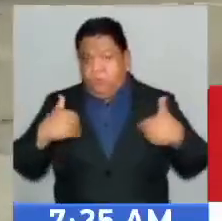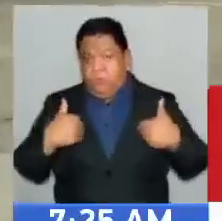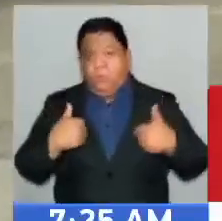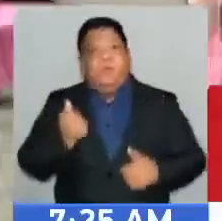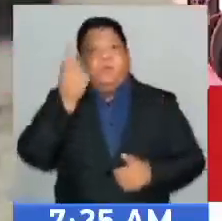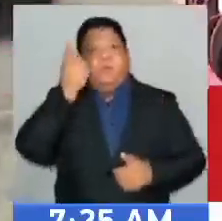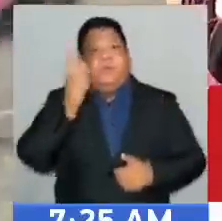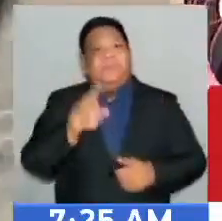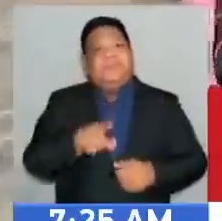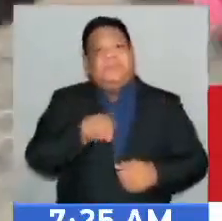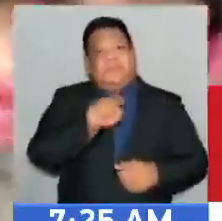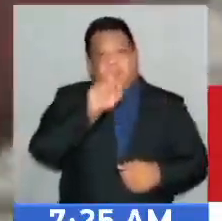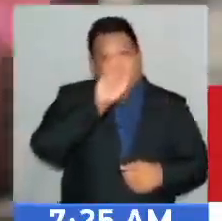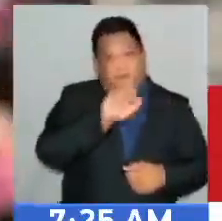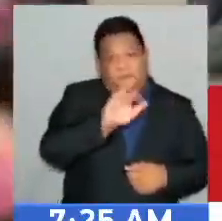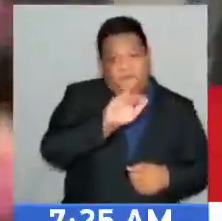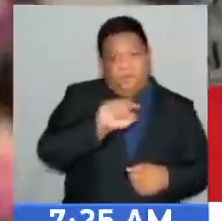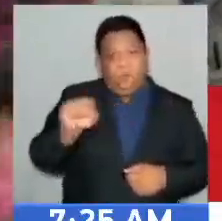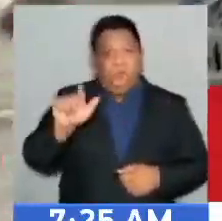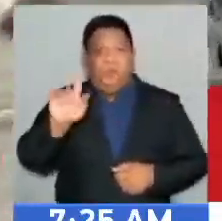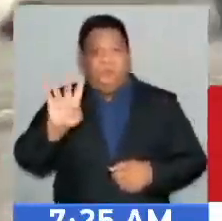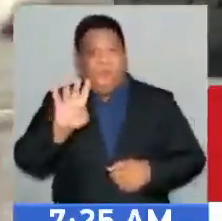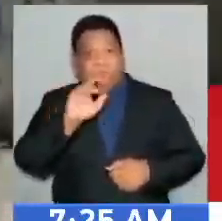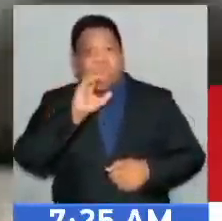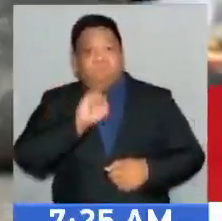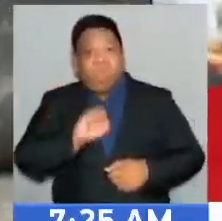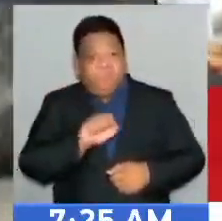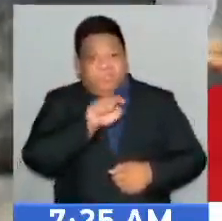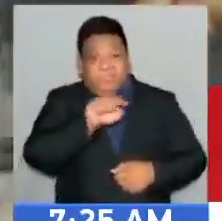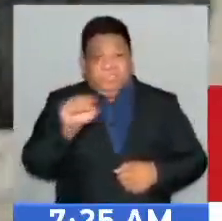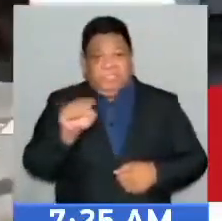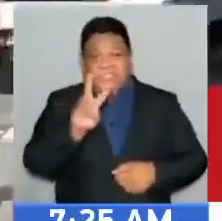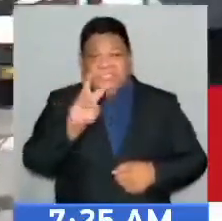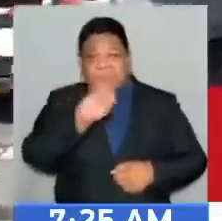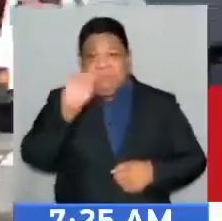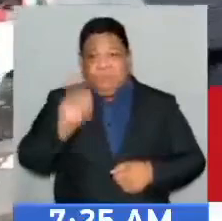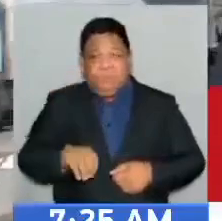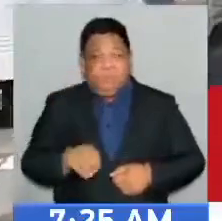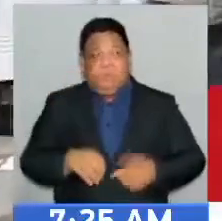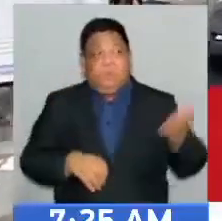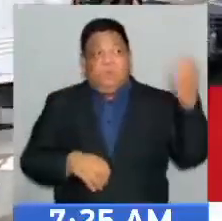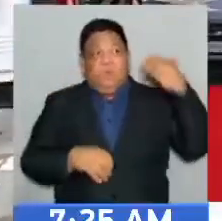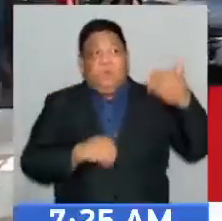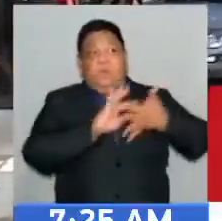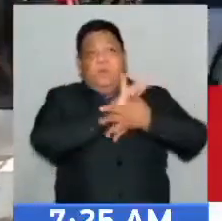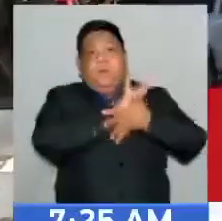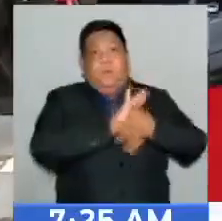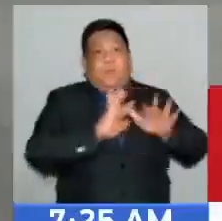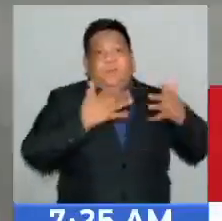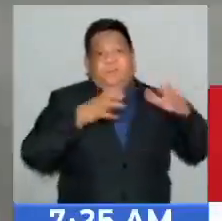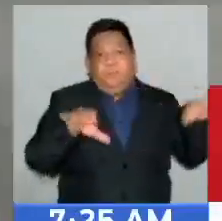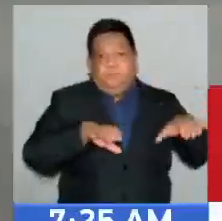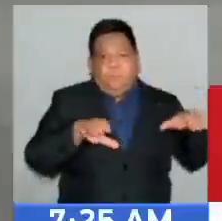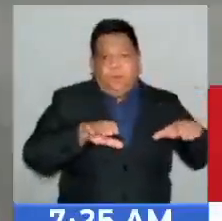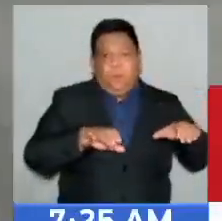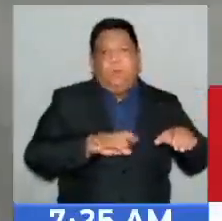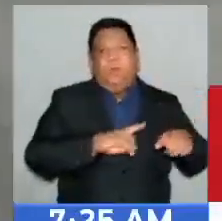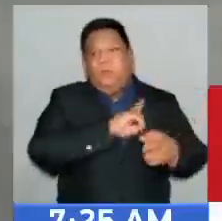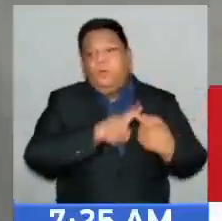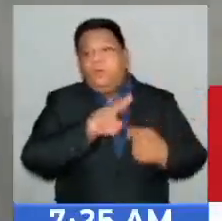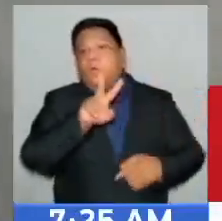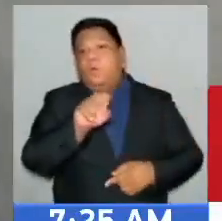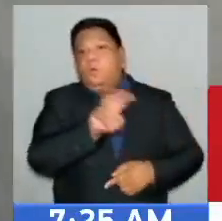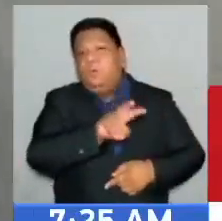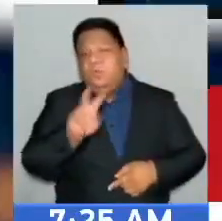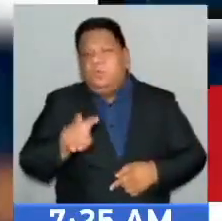24 years old ang walang trabaho bago pa ang pandemic noong 2019. Hanggang 2022, nananatiling mababa ang employment